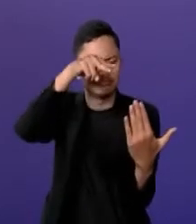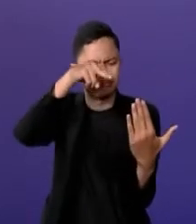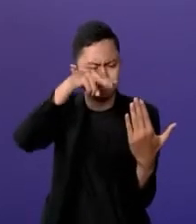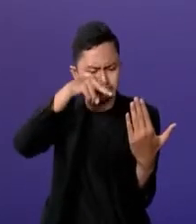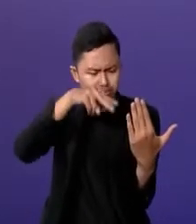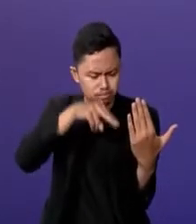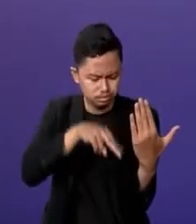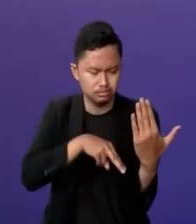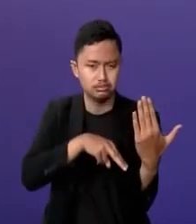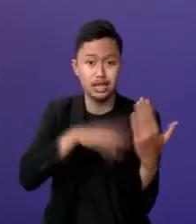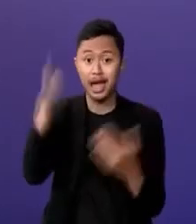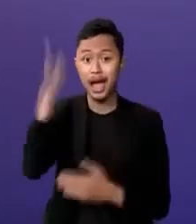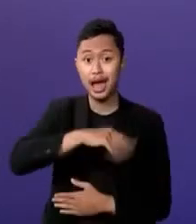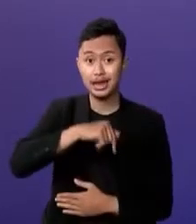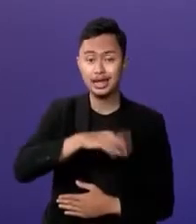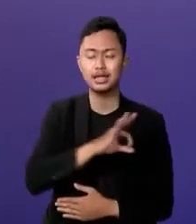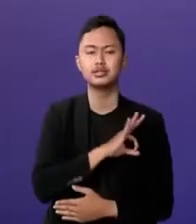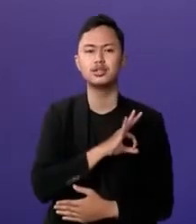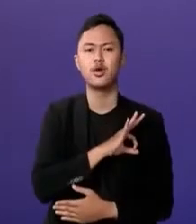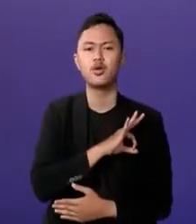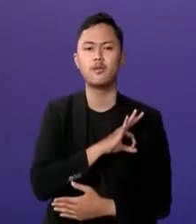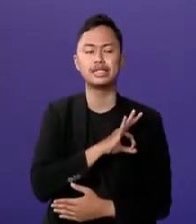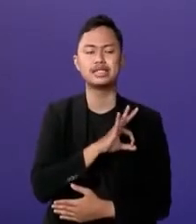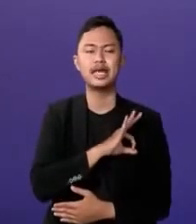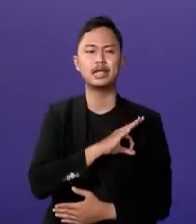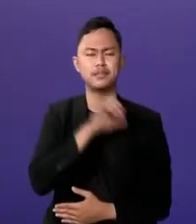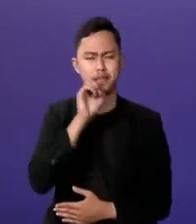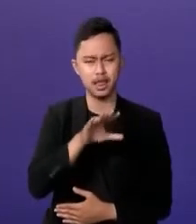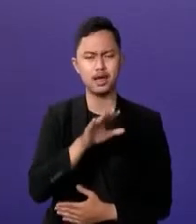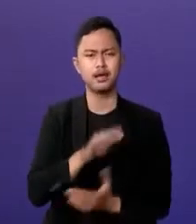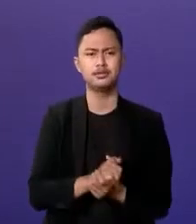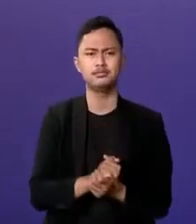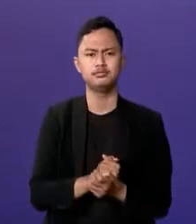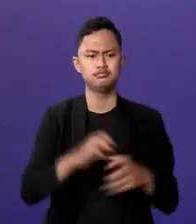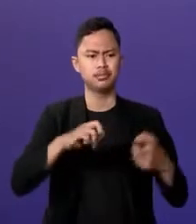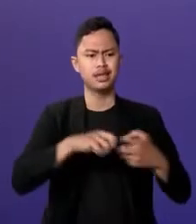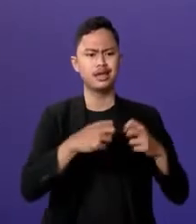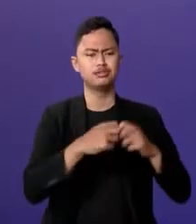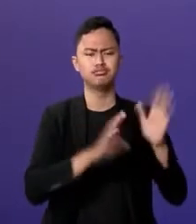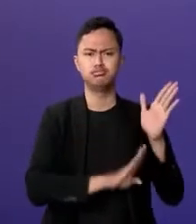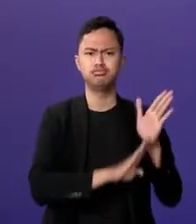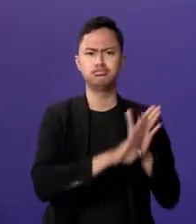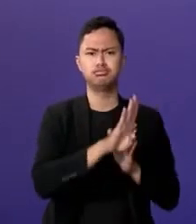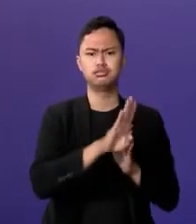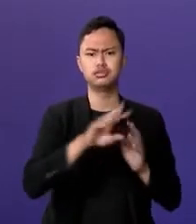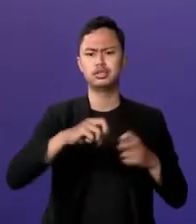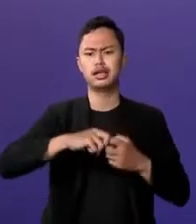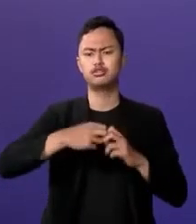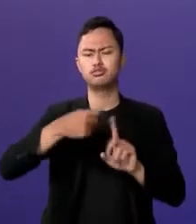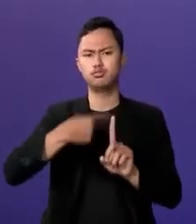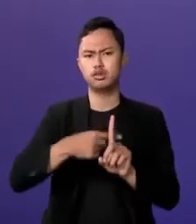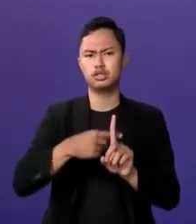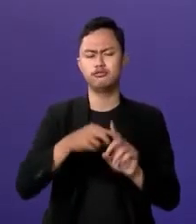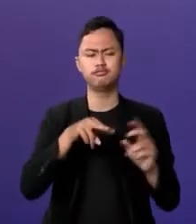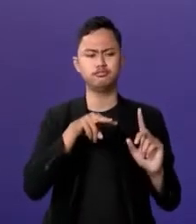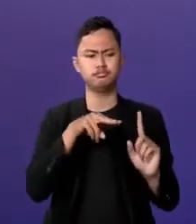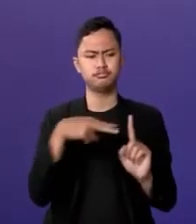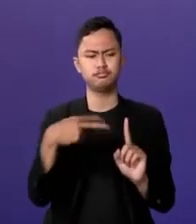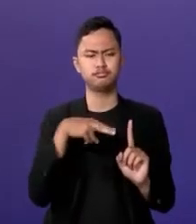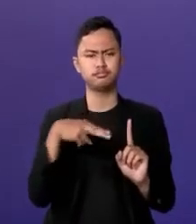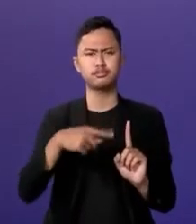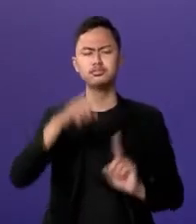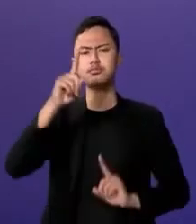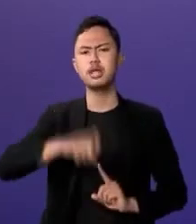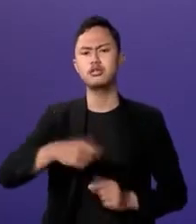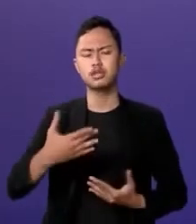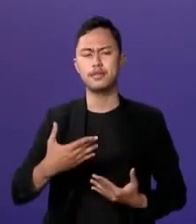seperti hari ini beliau menekankan bahwa berbagai kenaikan dari sisi kasus positif harus